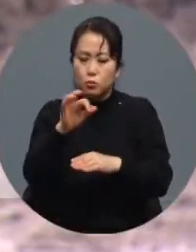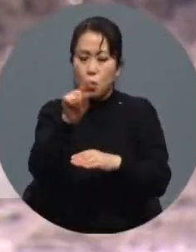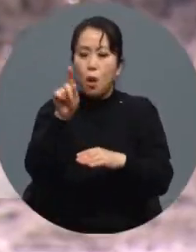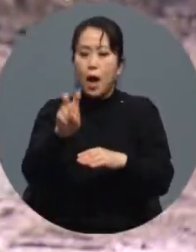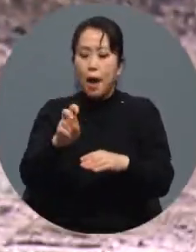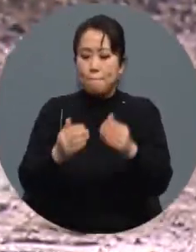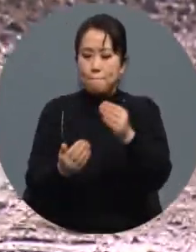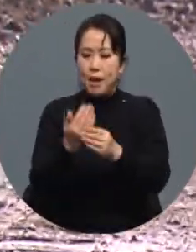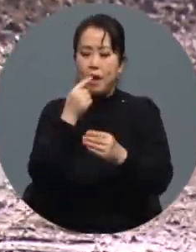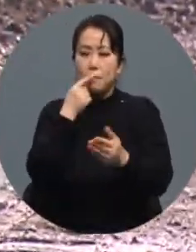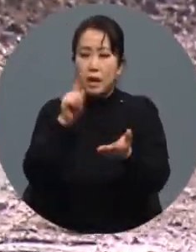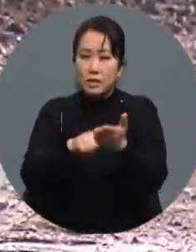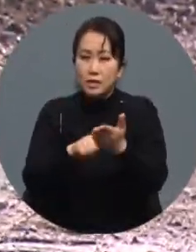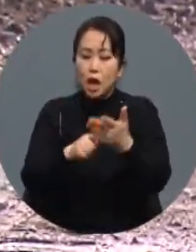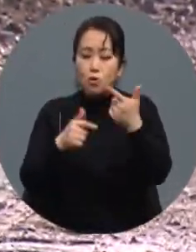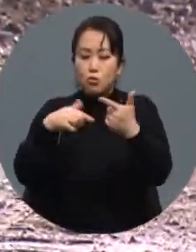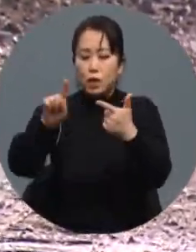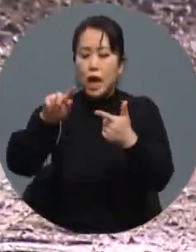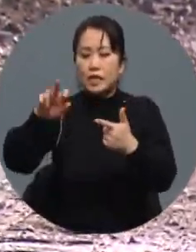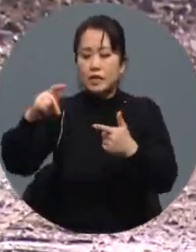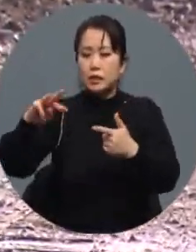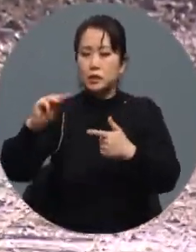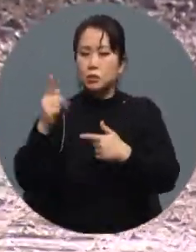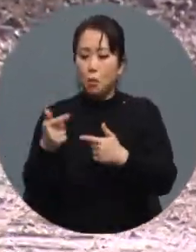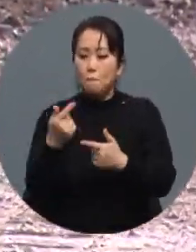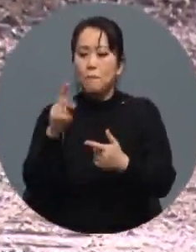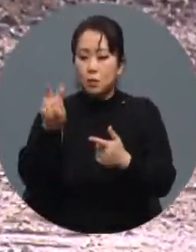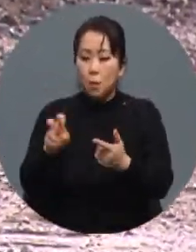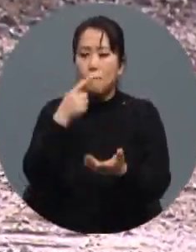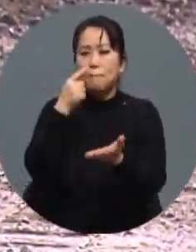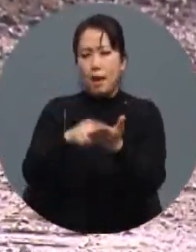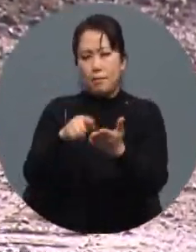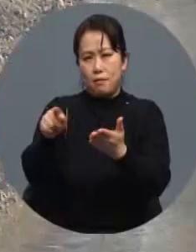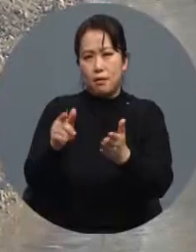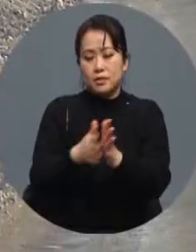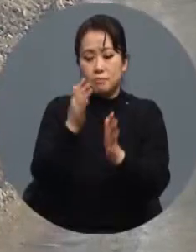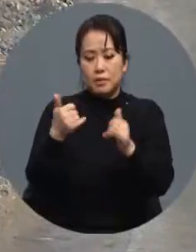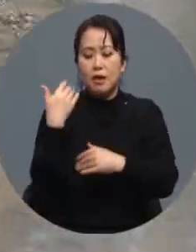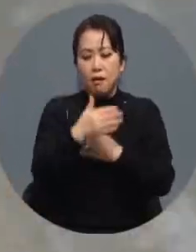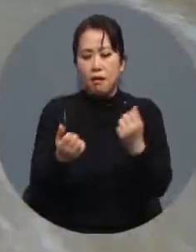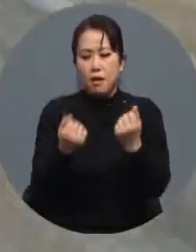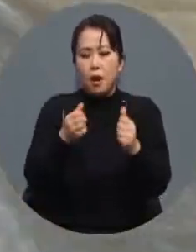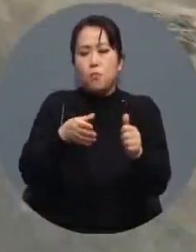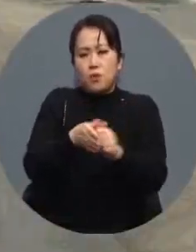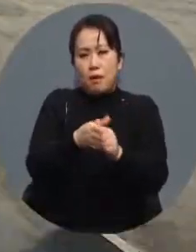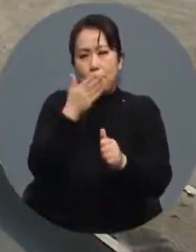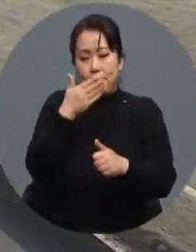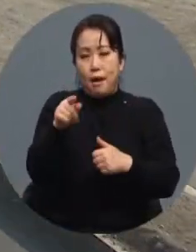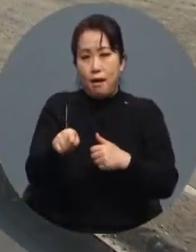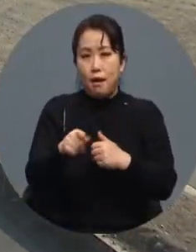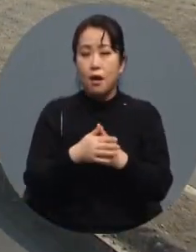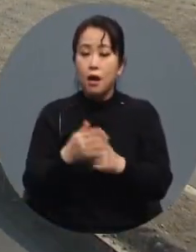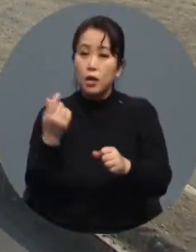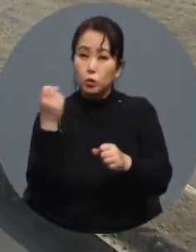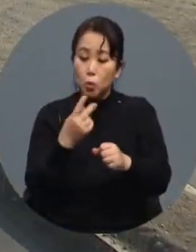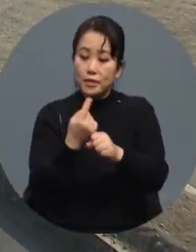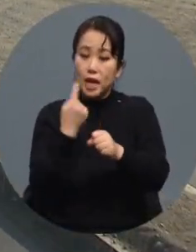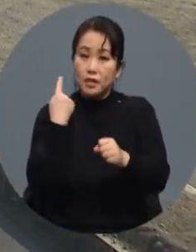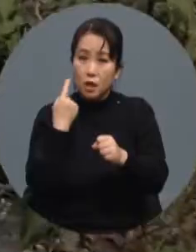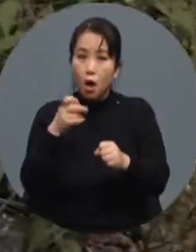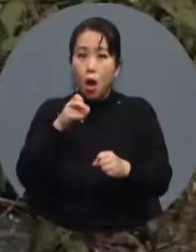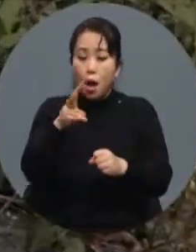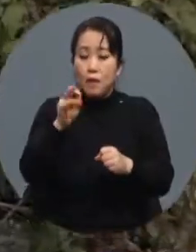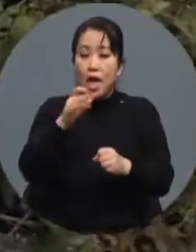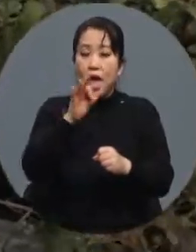유카크롬까지 검출됐습니다. 시민들의 건강을 위협할 수 있는 수치입니다. 앞서 지난해에는 명지 국제신도시